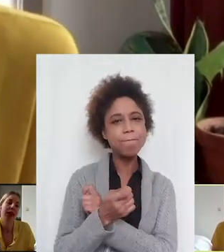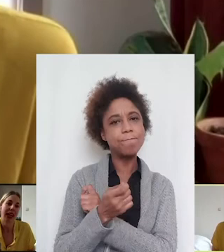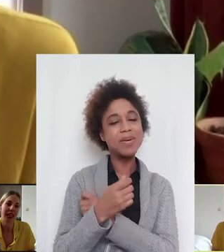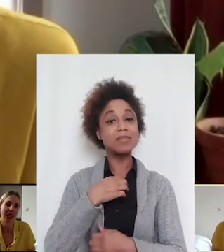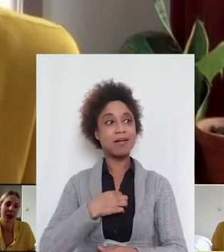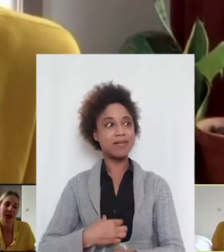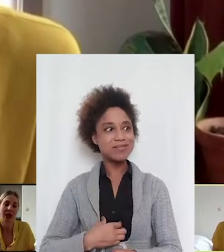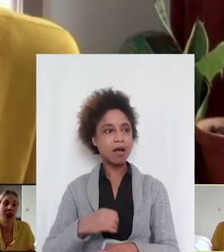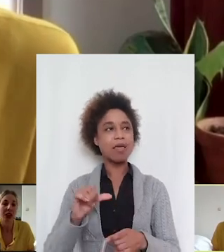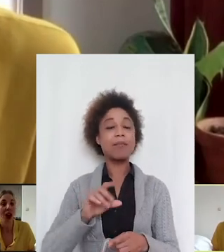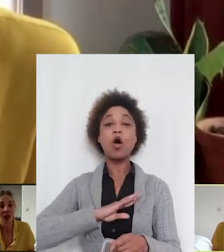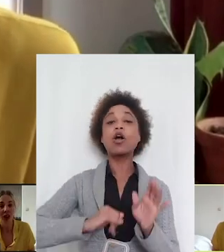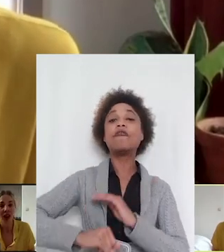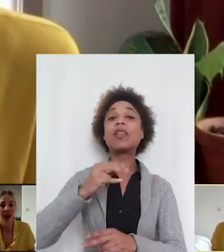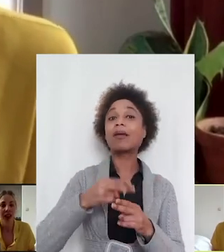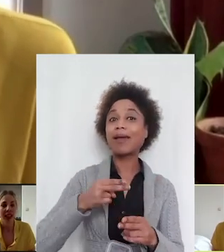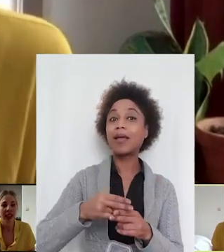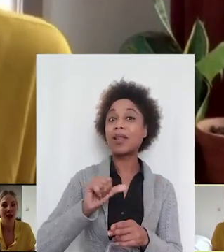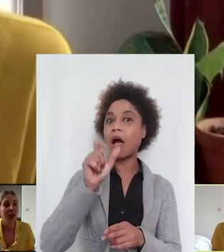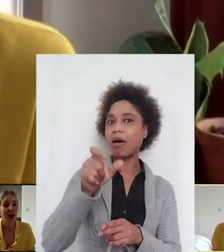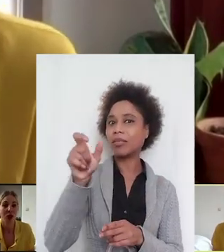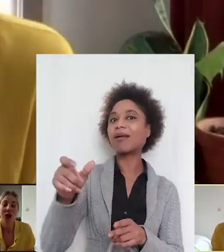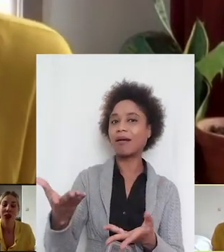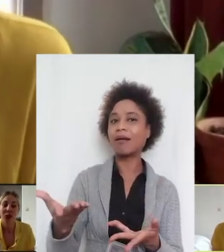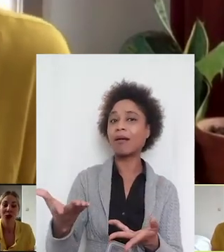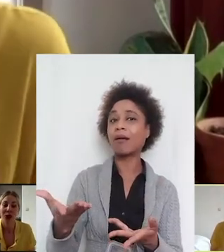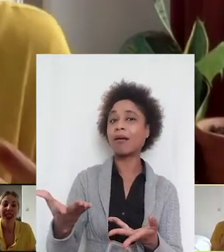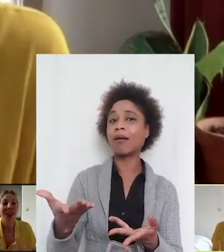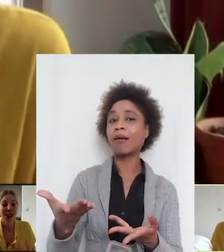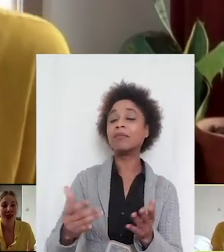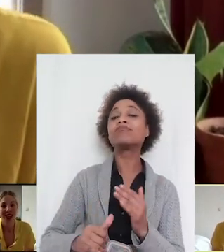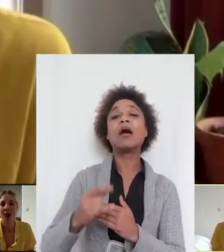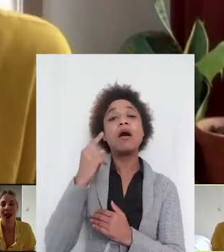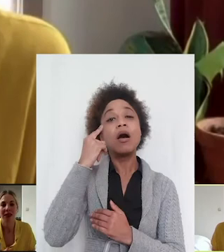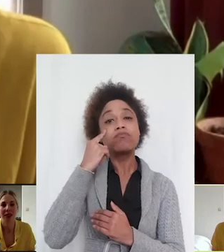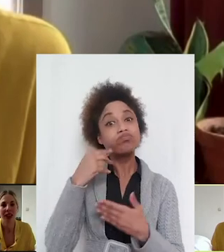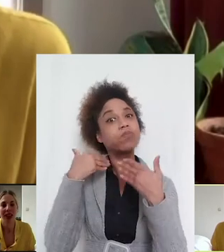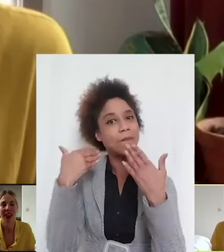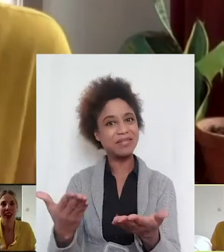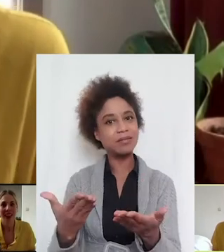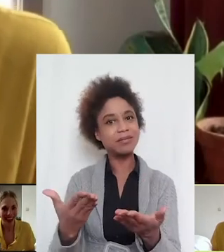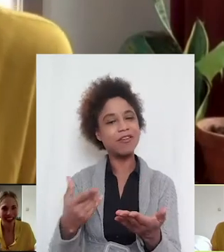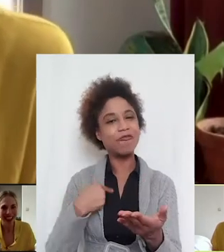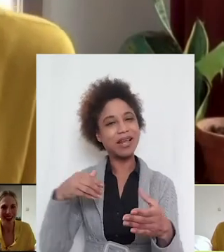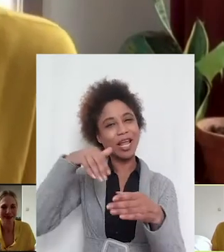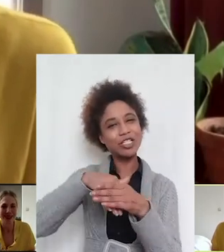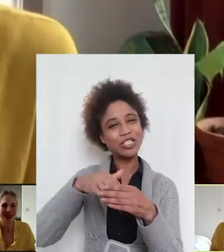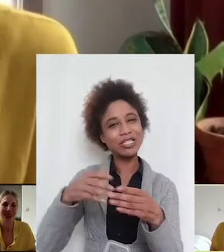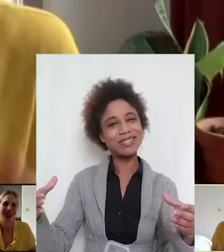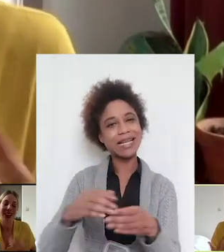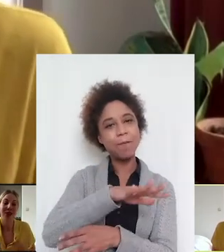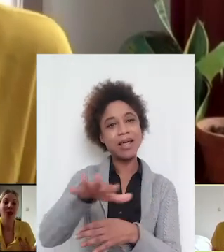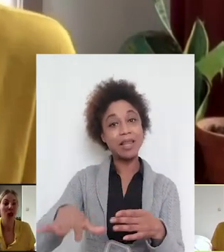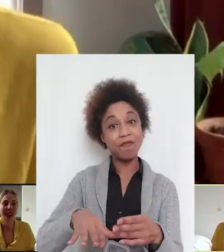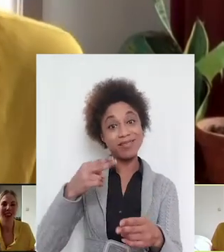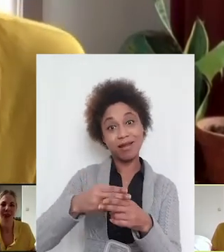meer rekening met de ander. En dat biedt een grote kans voor de inclusieve samenleving, waarin rekening houden met een ander